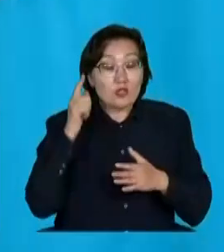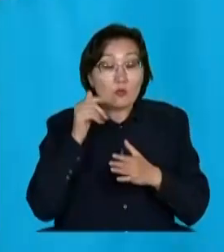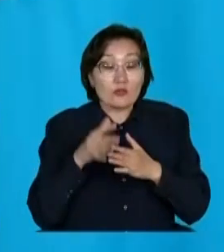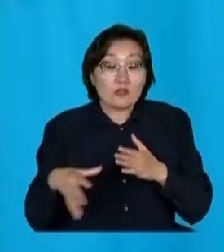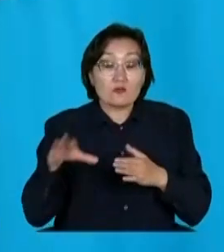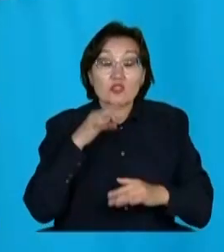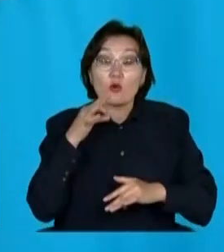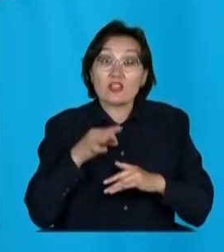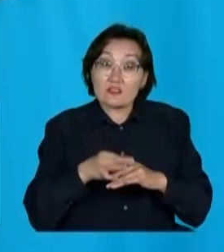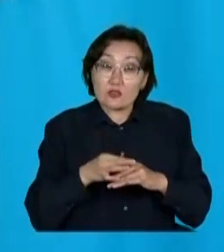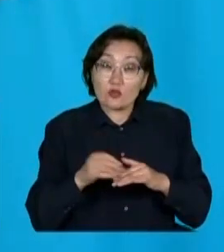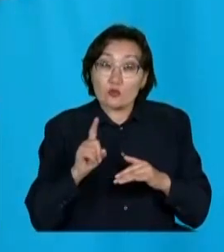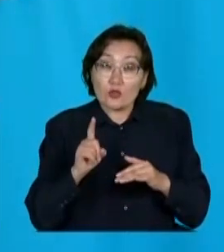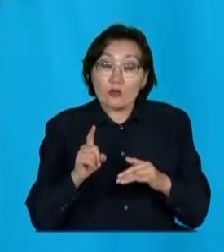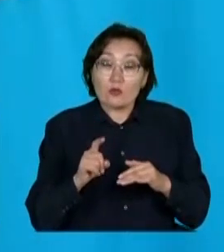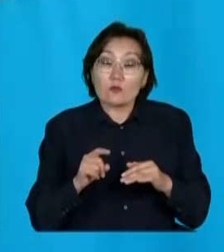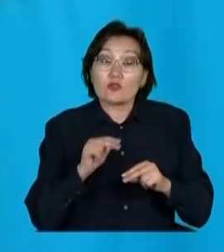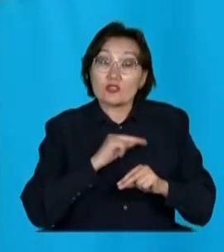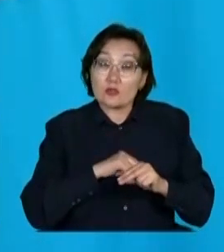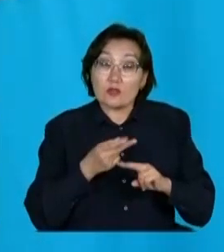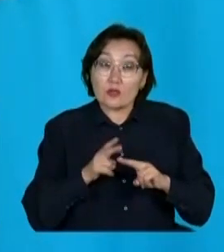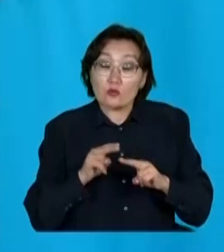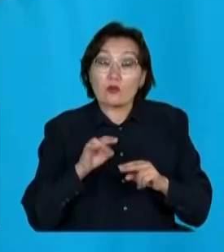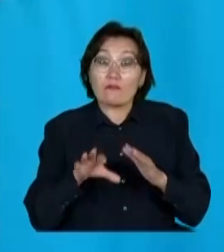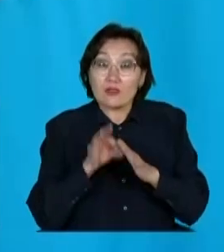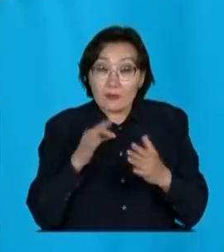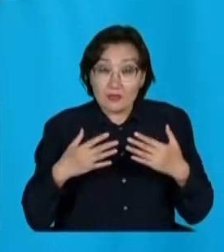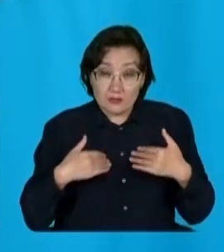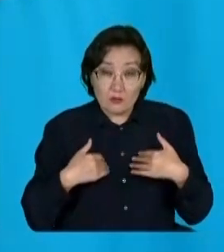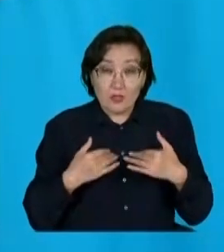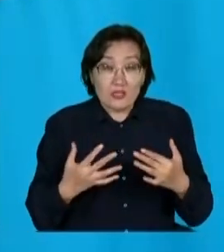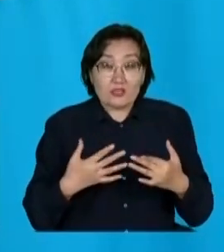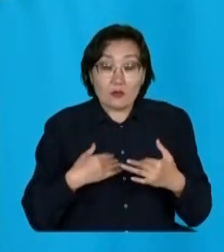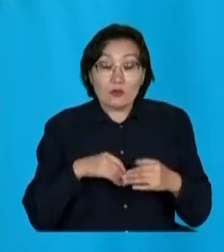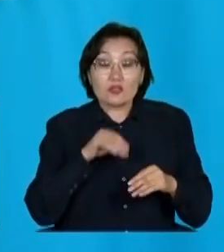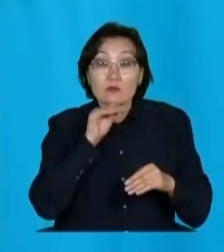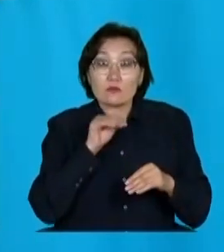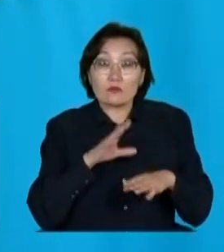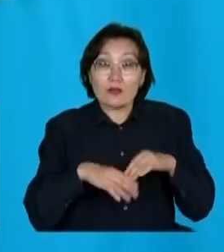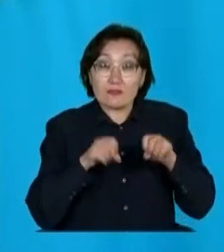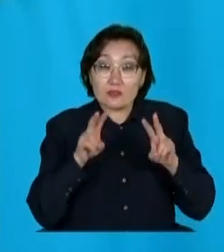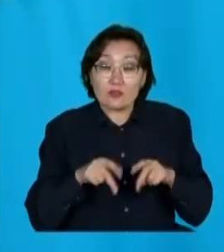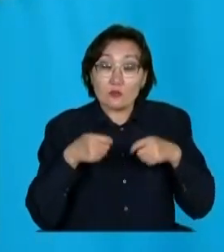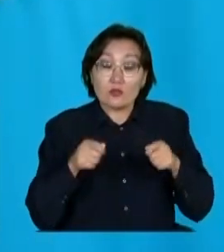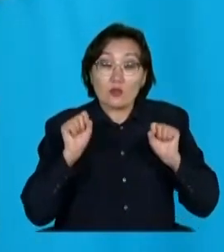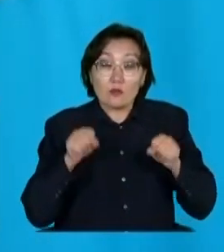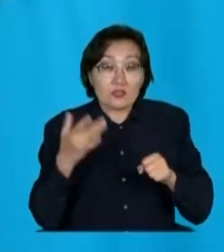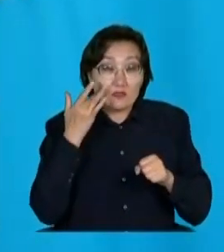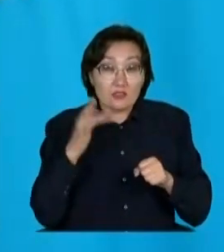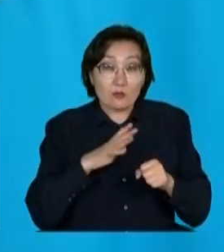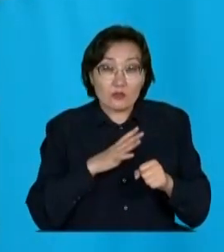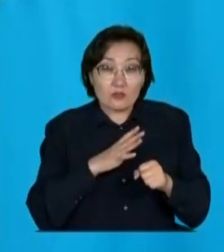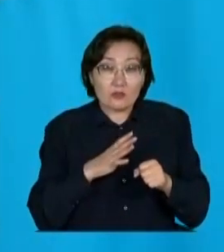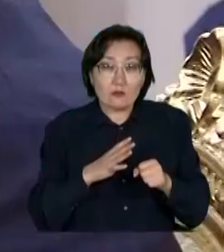всю ответственность за тот фронт работы, который выбрали. Наша профессия дает нам возможность всегда быть в